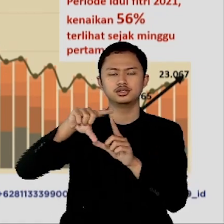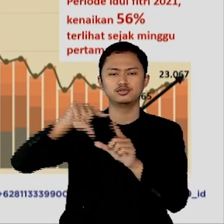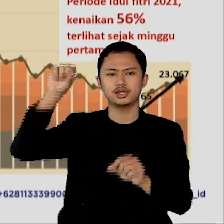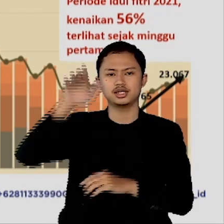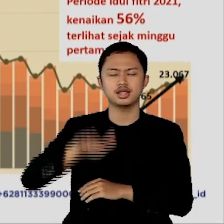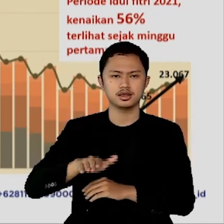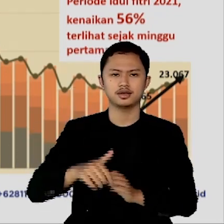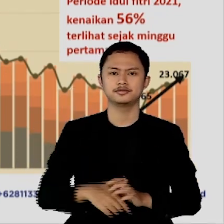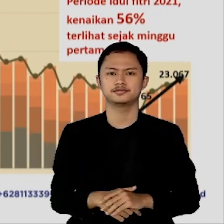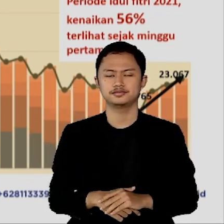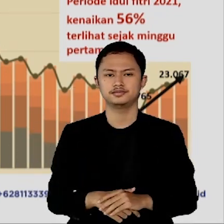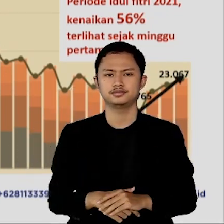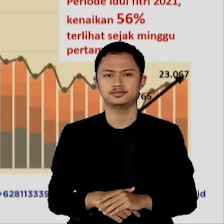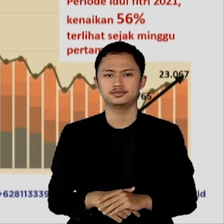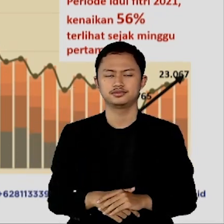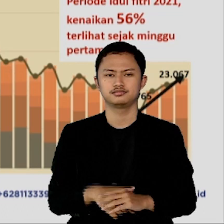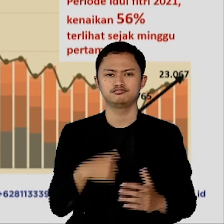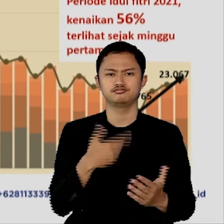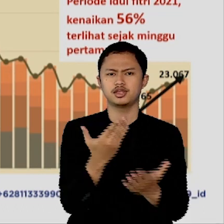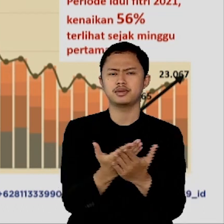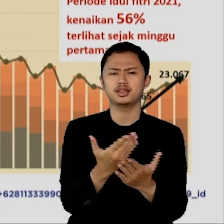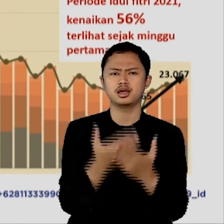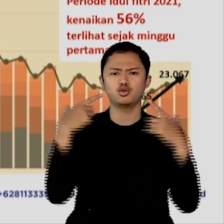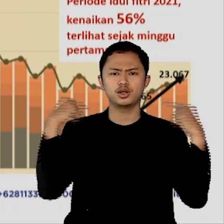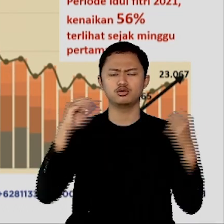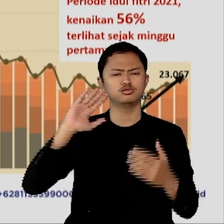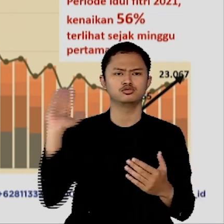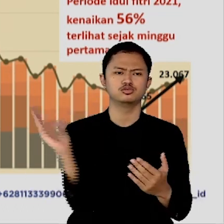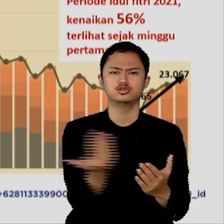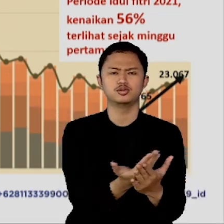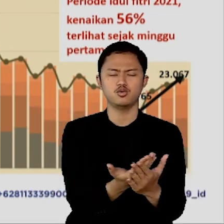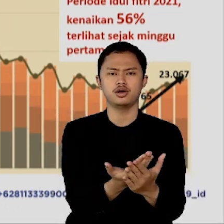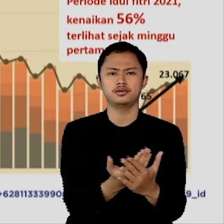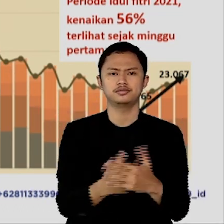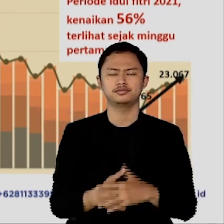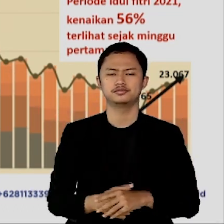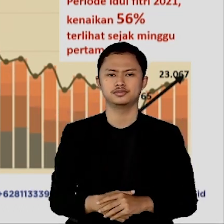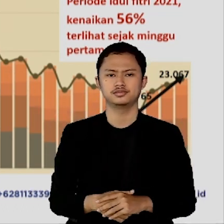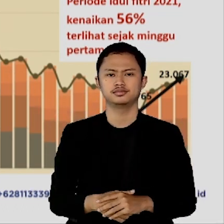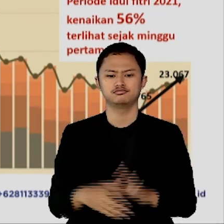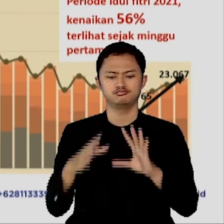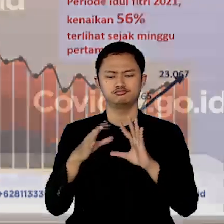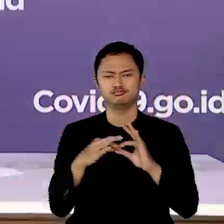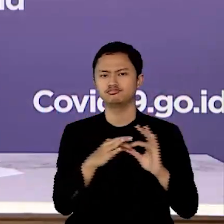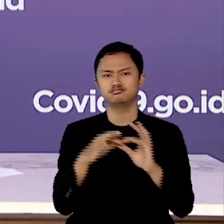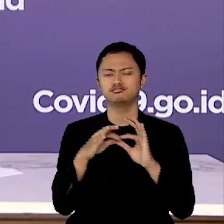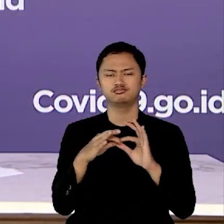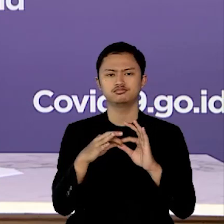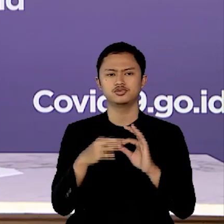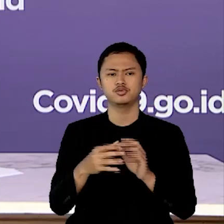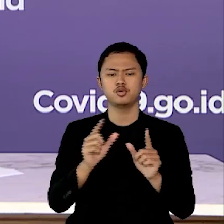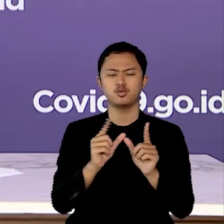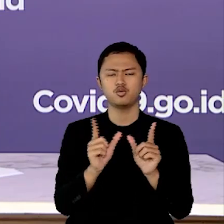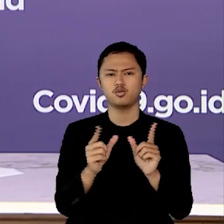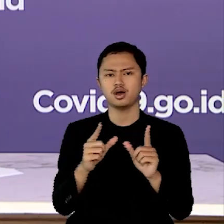Selatan Hai Untuk itu saya minta kepada seluruh Gubernur terutama pada 12 provinsi ini untuk berkoordinasi dengan Bupati